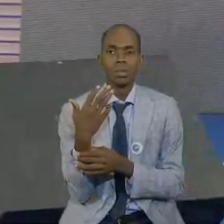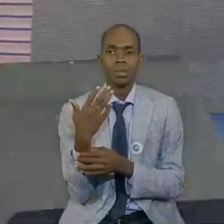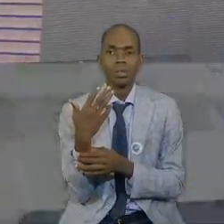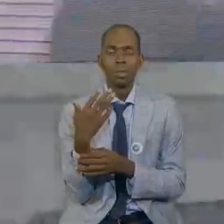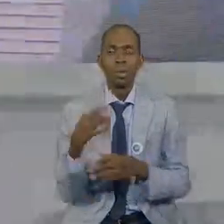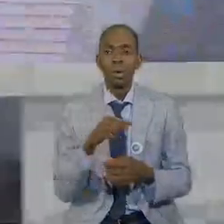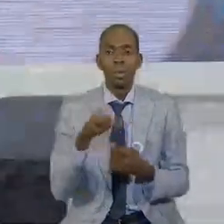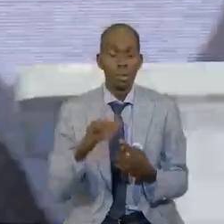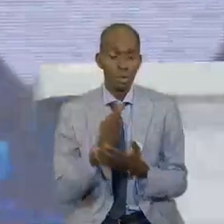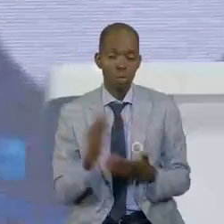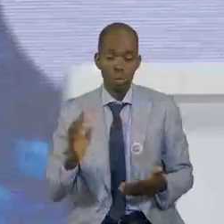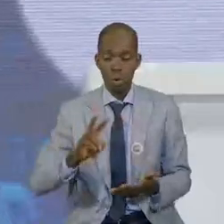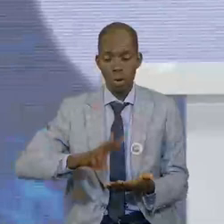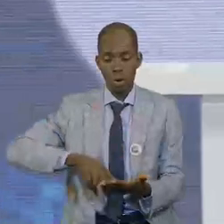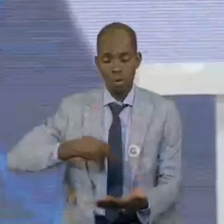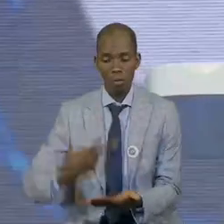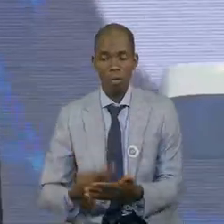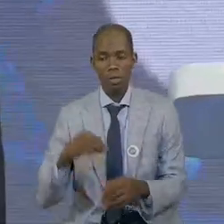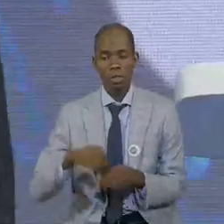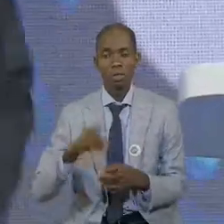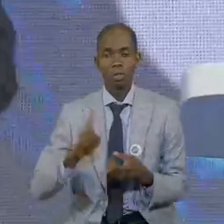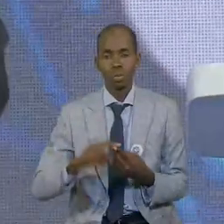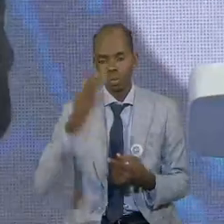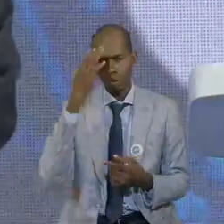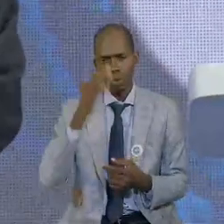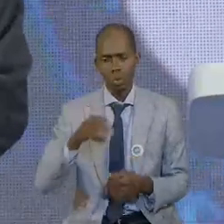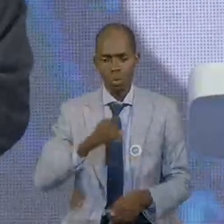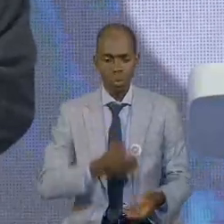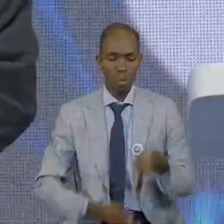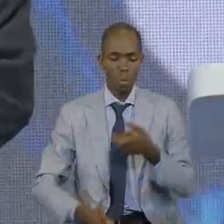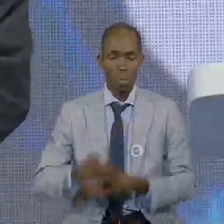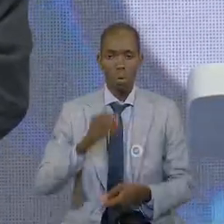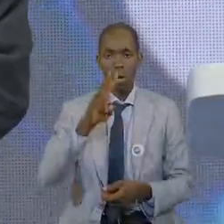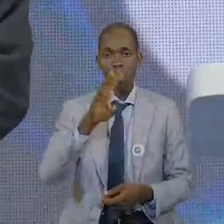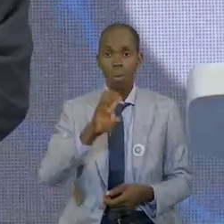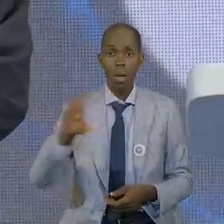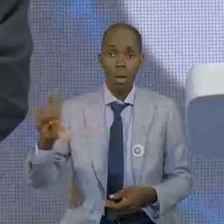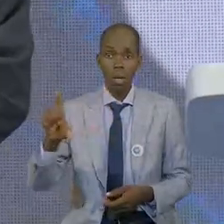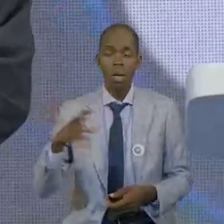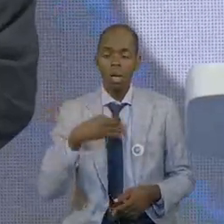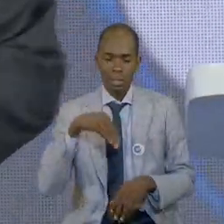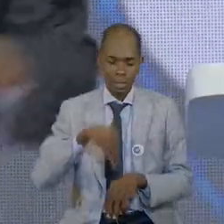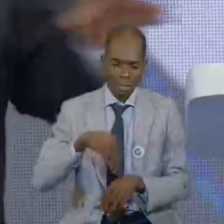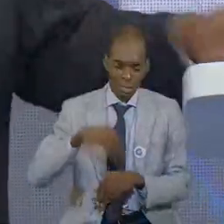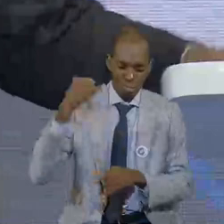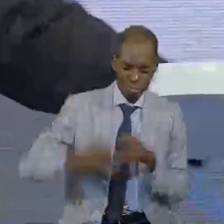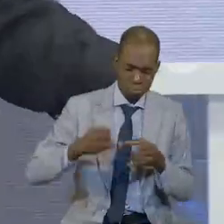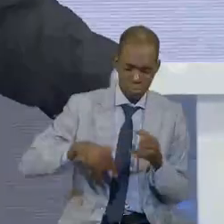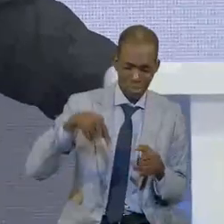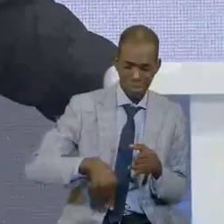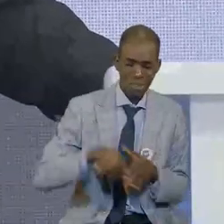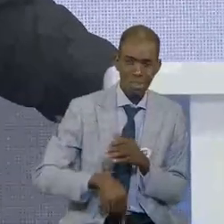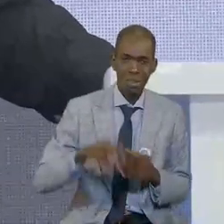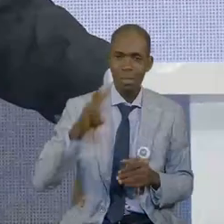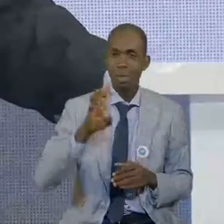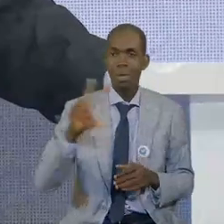somebody falls into the well, quand quelqu'un tombe dans un puits, and it's at the bottom of the well, et il est au fond du puits, and somebody wants